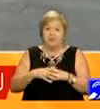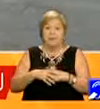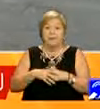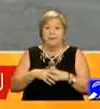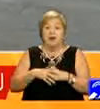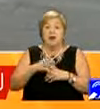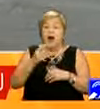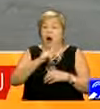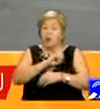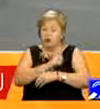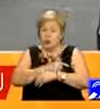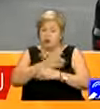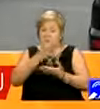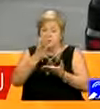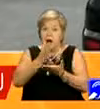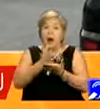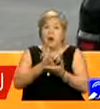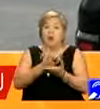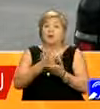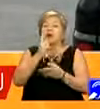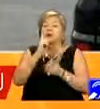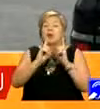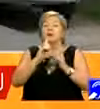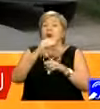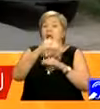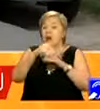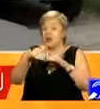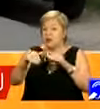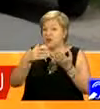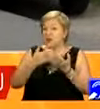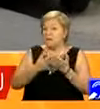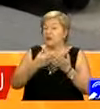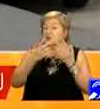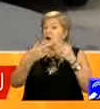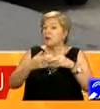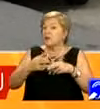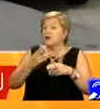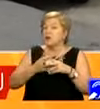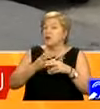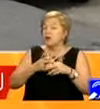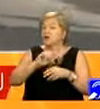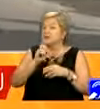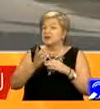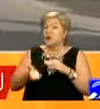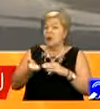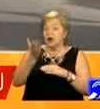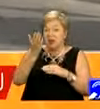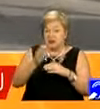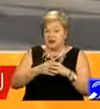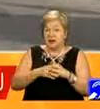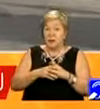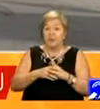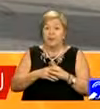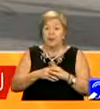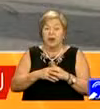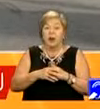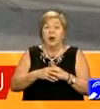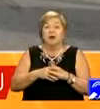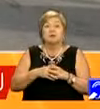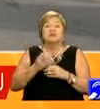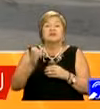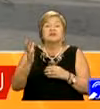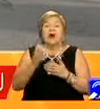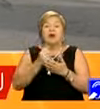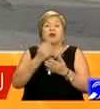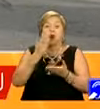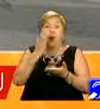astfel că autoritățile au impus o serie de restricții pentru ca numărul bolnavilor să nu crească. Potrivit unei